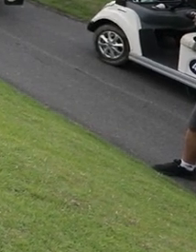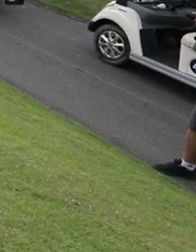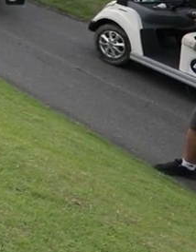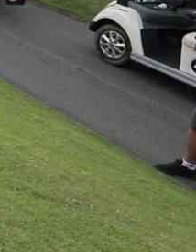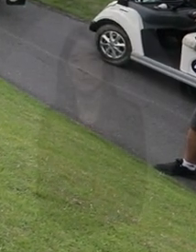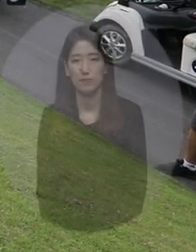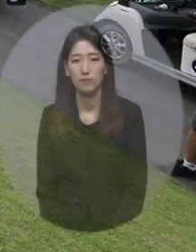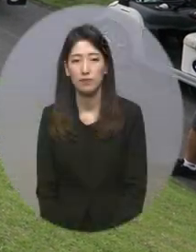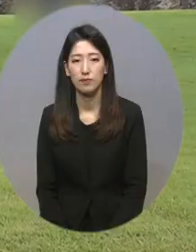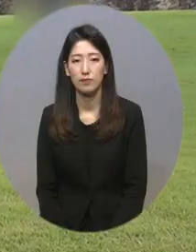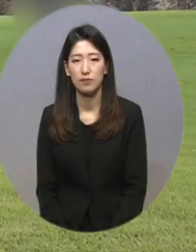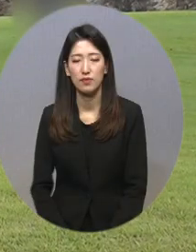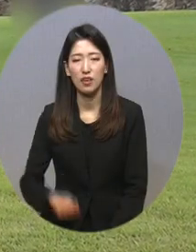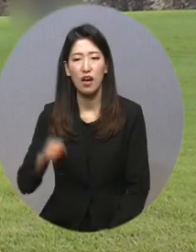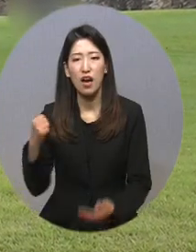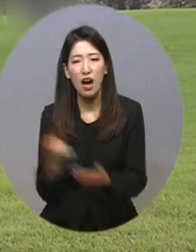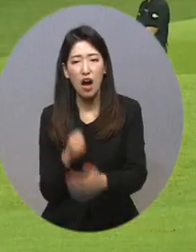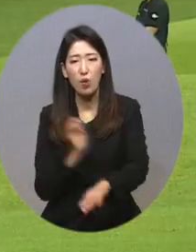와. 어 너무 왼쪽이다. 어,